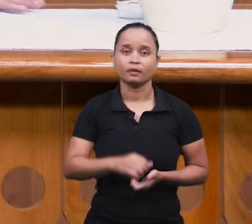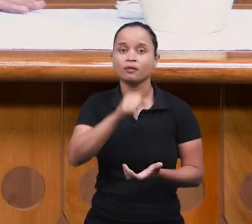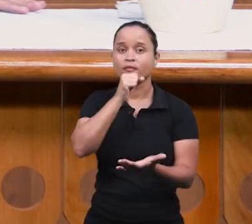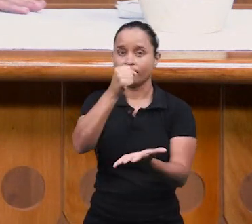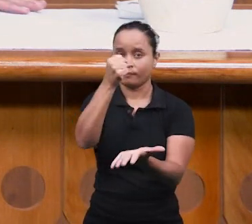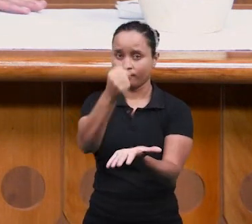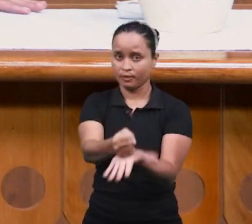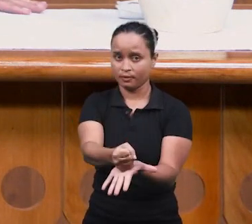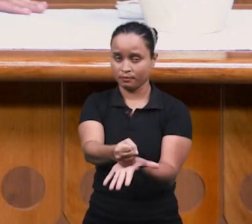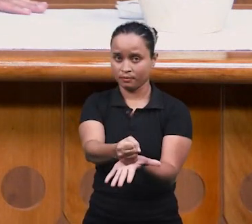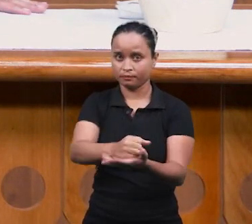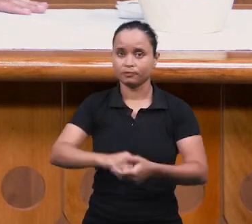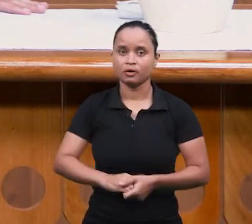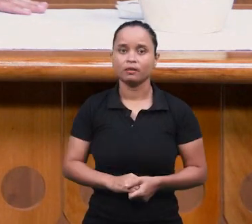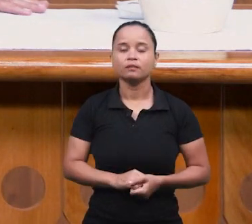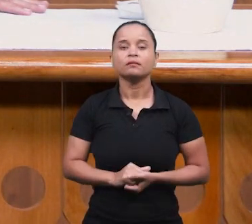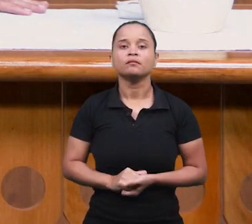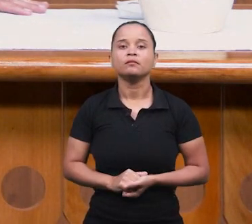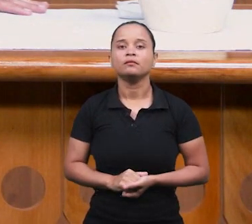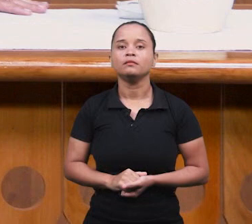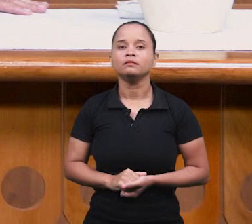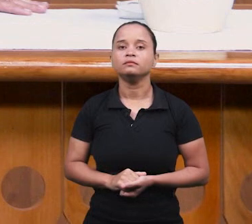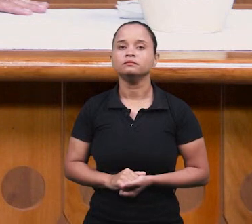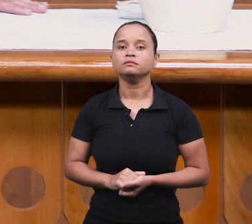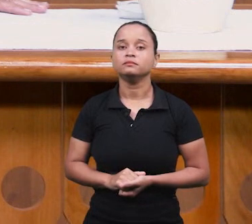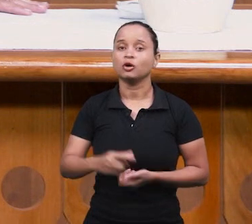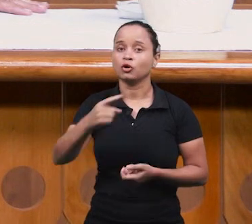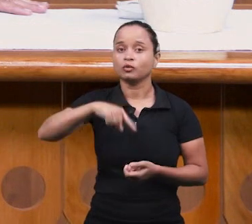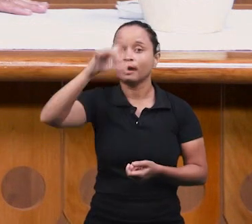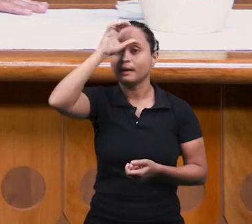À l'Ancien Testament, nous avons appris